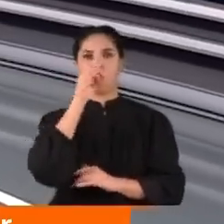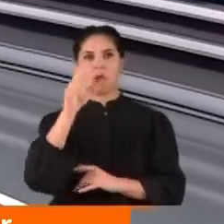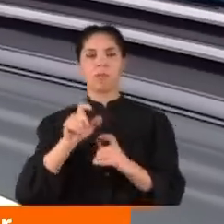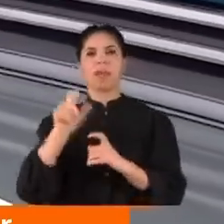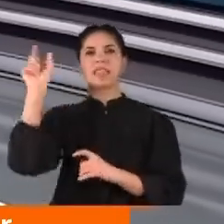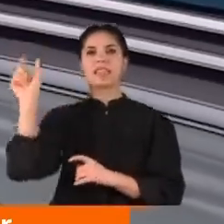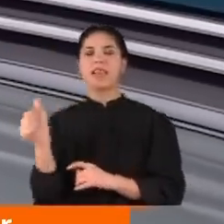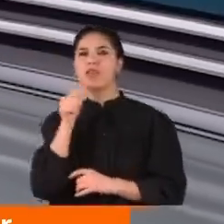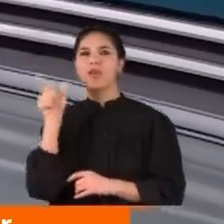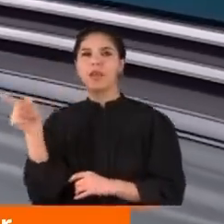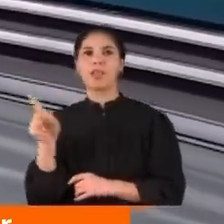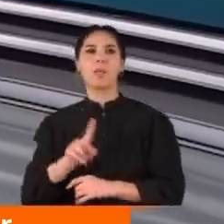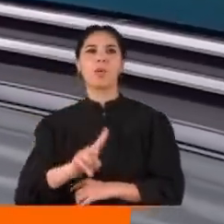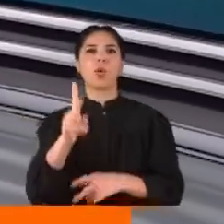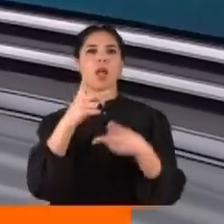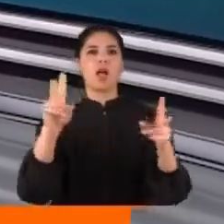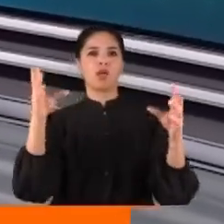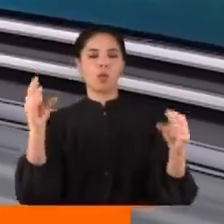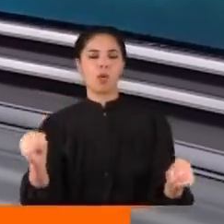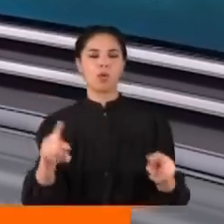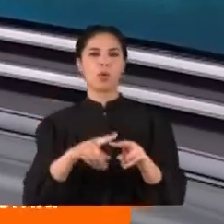ufku açık olsun notuyla paylaştı.